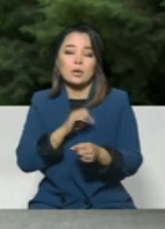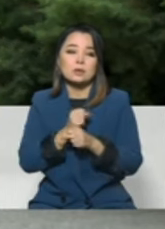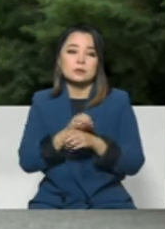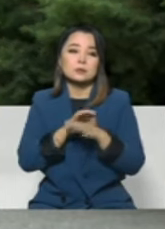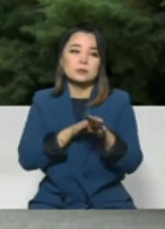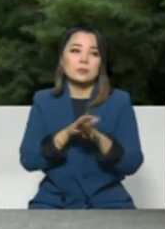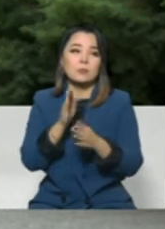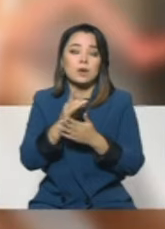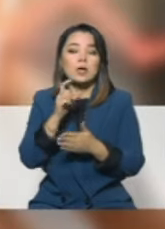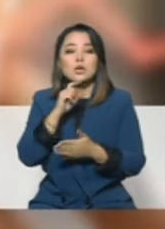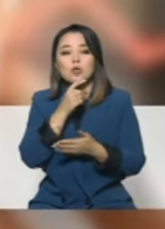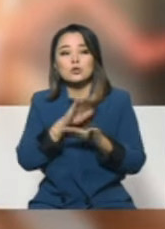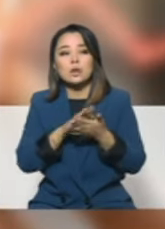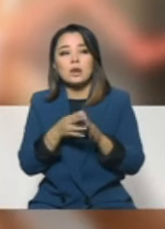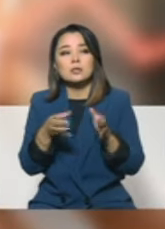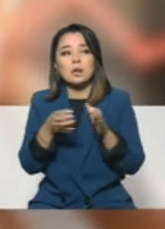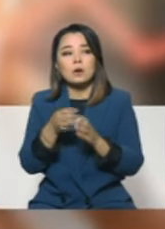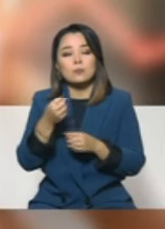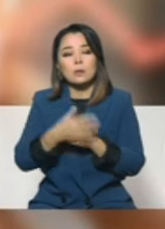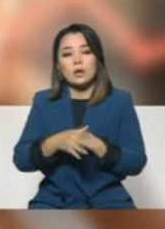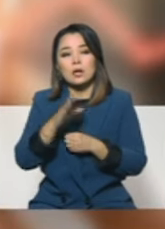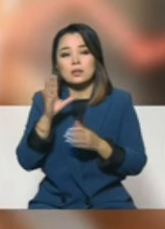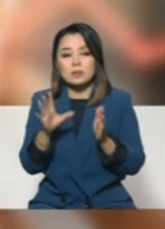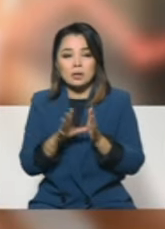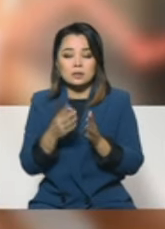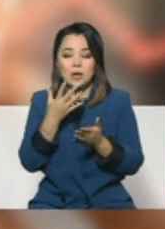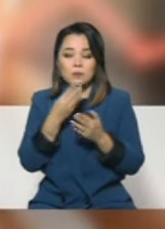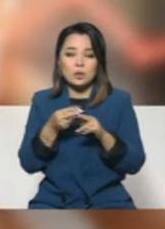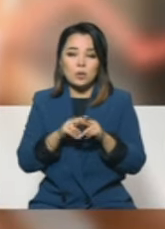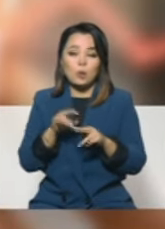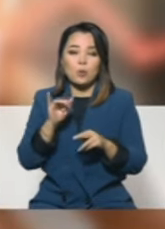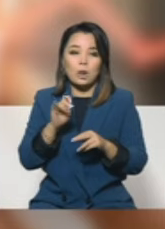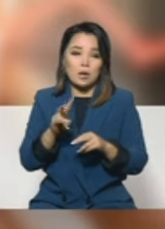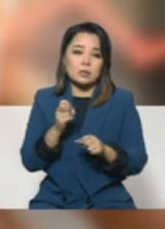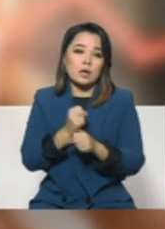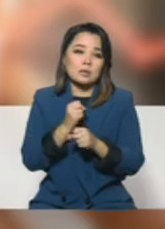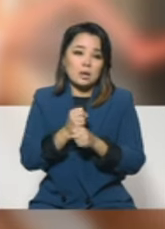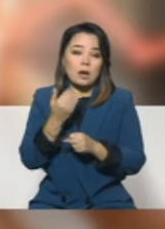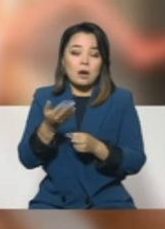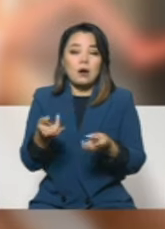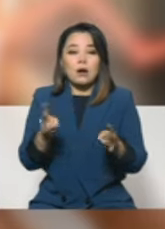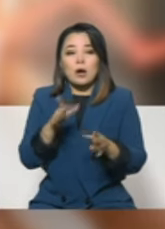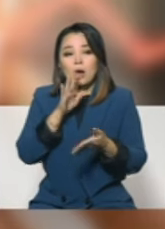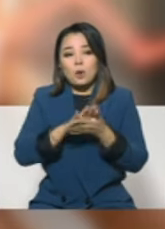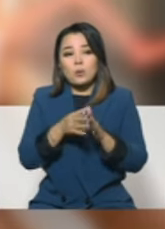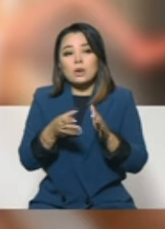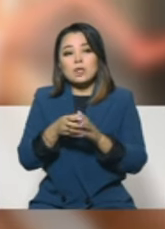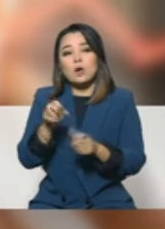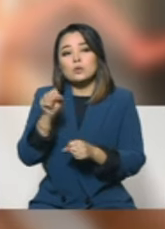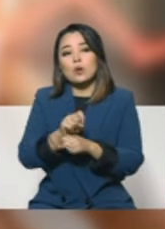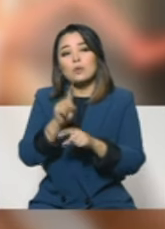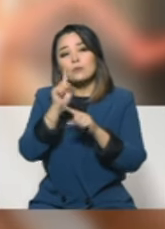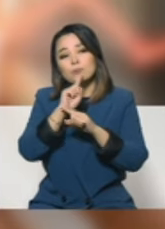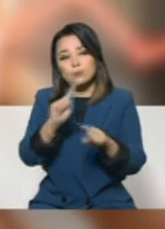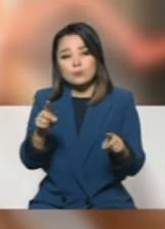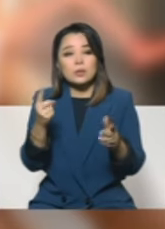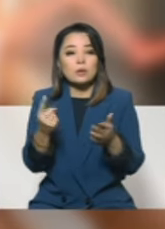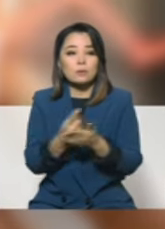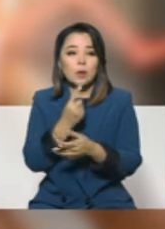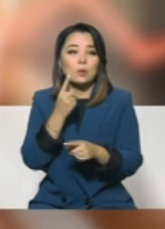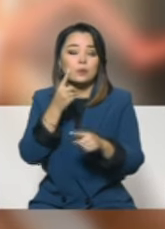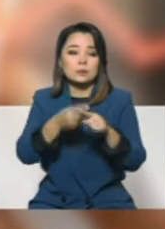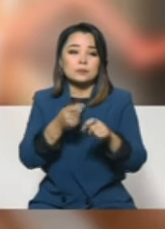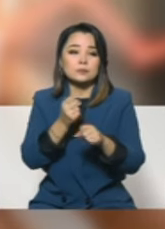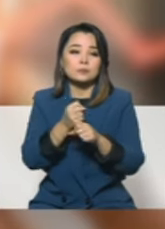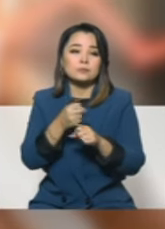эффект әкеледі экономикалық жағынан. Атом электростанциялары уран таблеткаларын салғанда болмаса, қалған уақытта жұмысы тоқтамайды. Бір рет қосқан соң